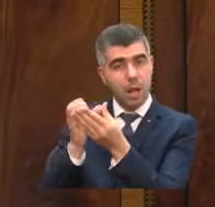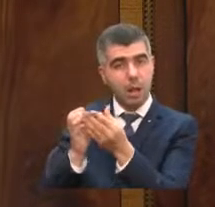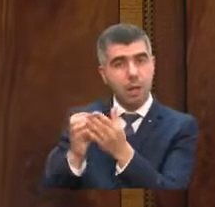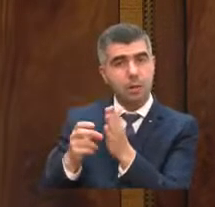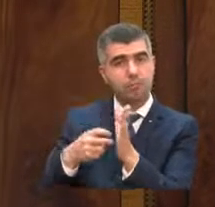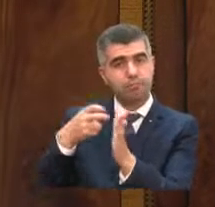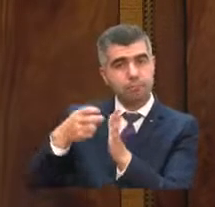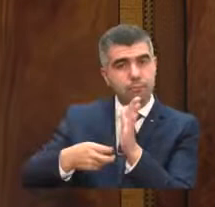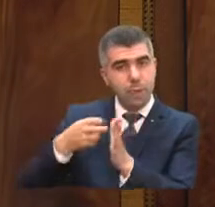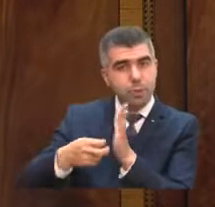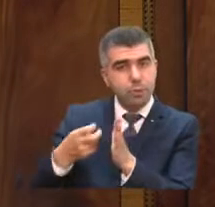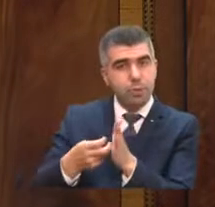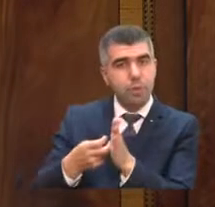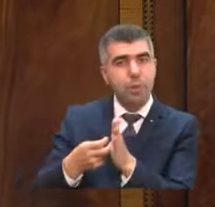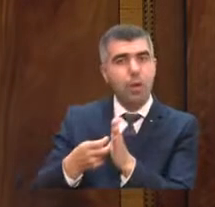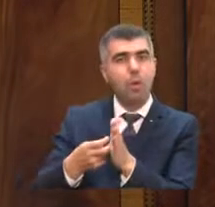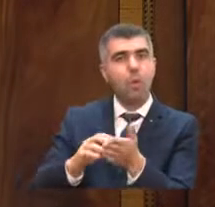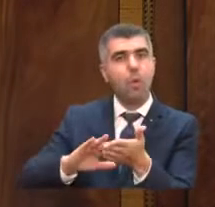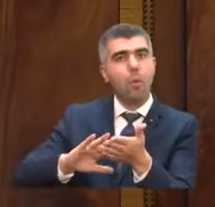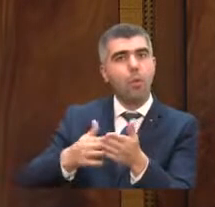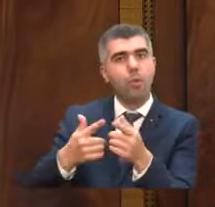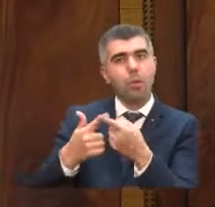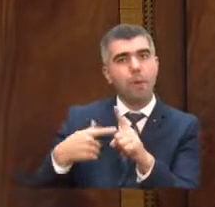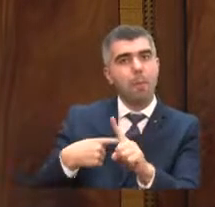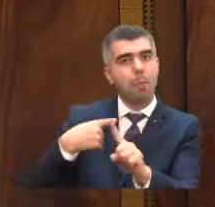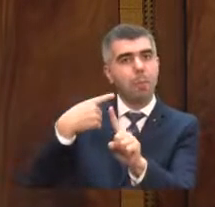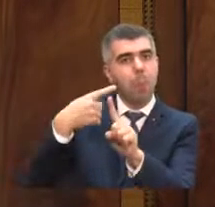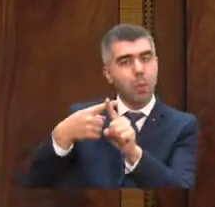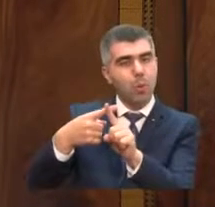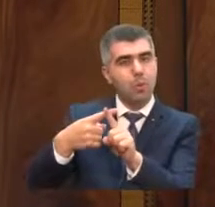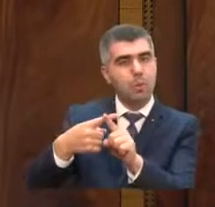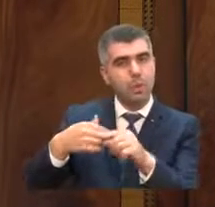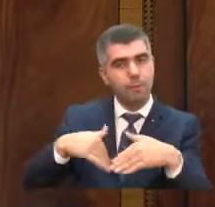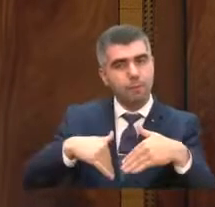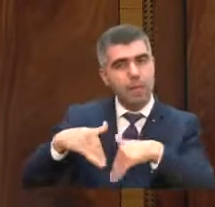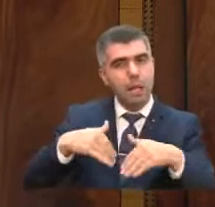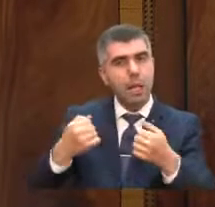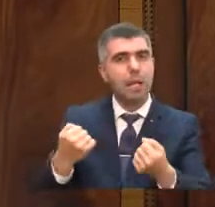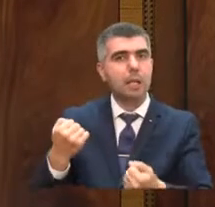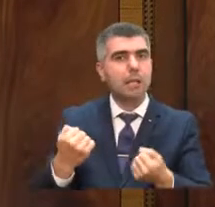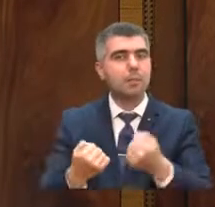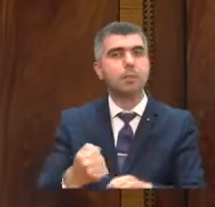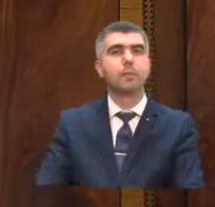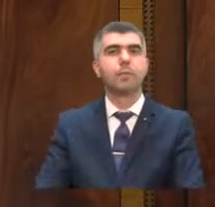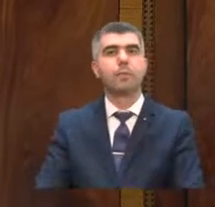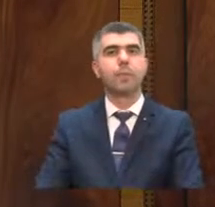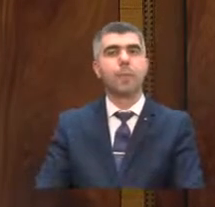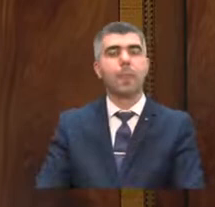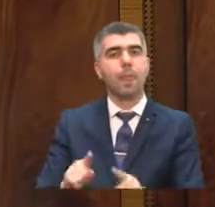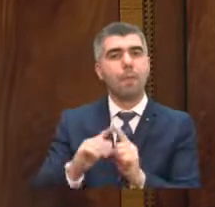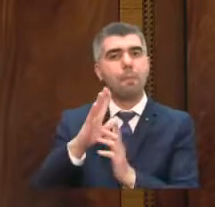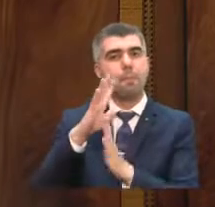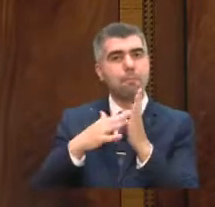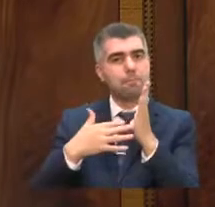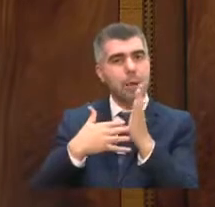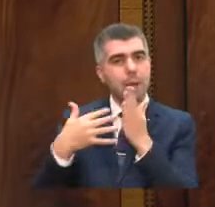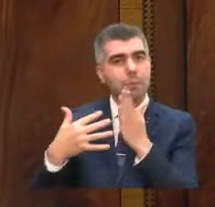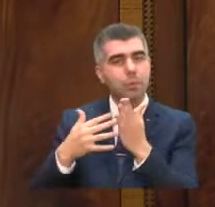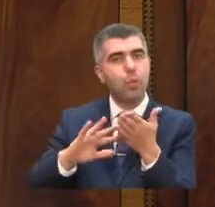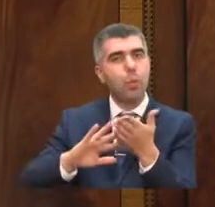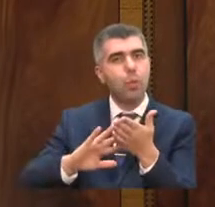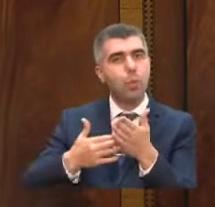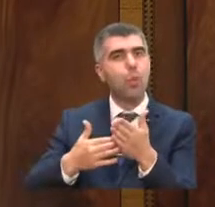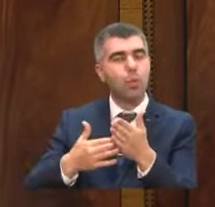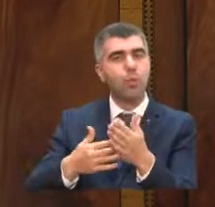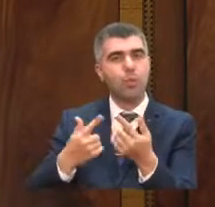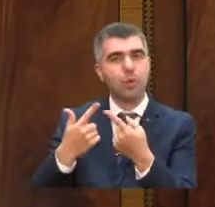المزدوج، ونقل المستخدمين، بالاضافه بطبيعه الحال النقل الطرقي البضائع. هناك عقود برامج اقترحت على المهنيين خاصه النقل